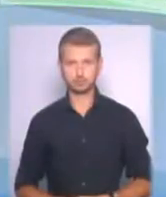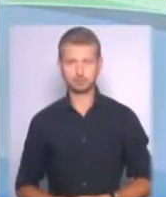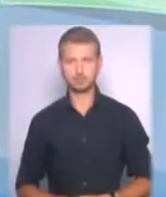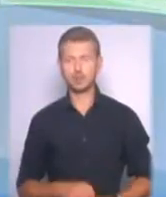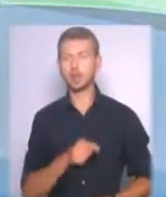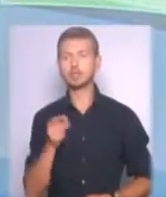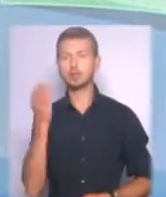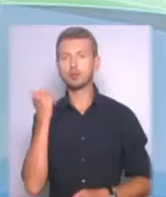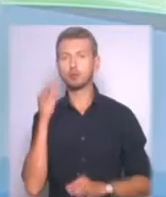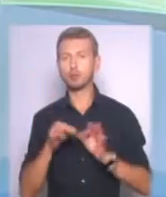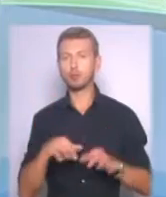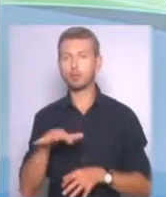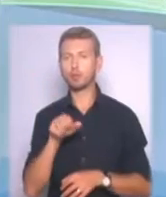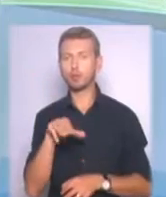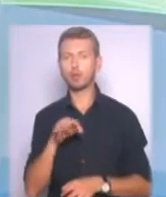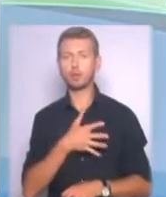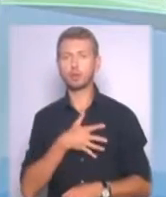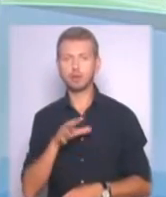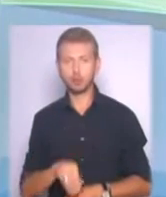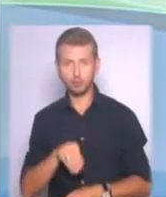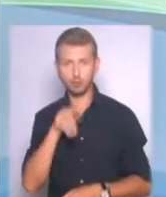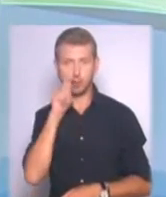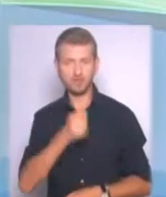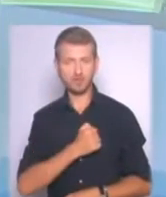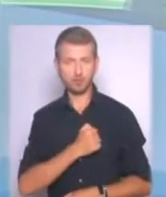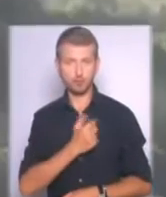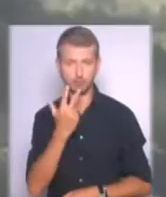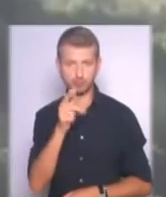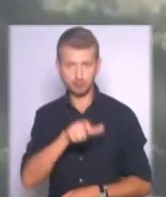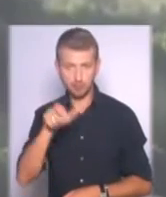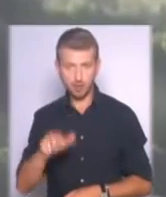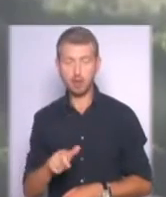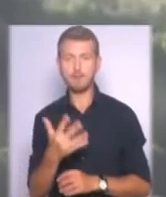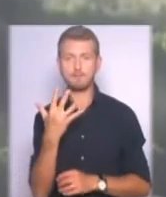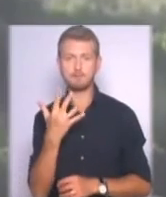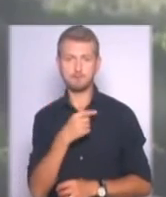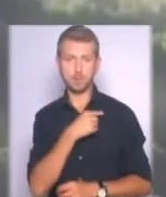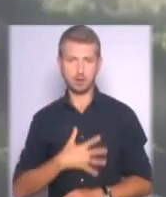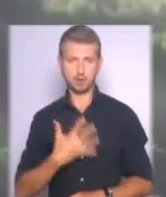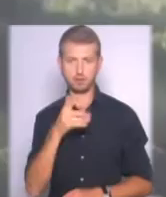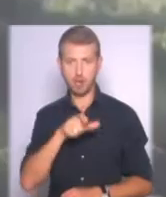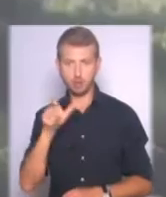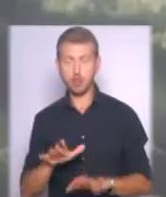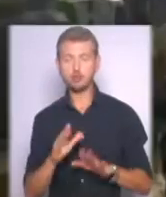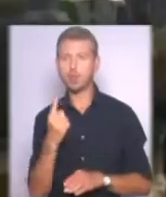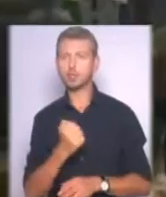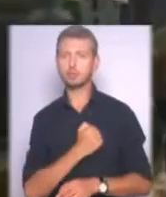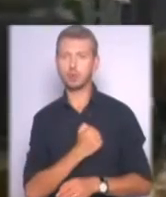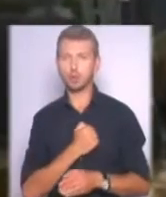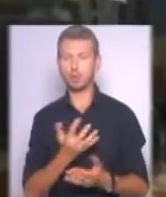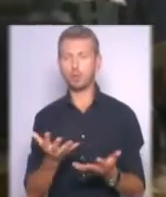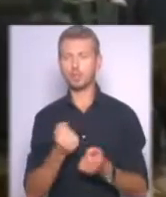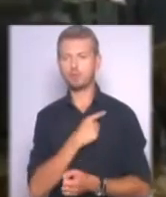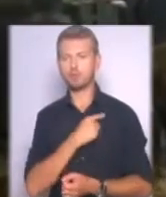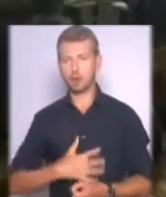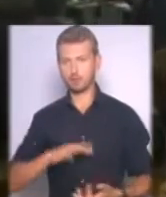За минулу добу в зоні АТО загинуло троє українських військових, п'ятьох поранено. Однак лише один боєць отримав поранення внаслідок бойових дій. Решту